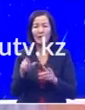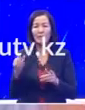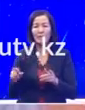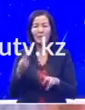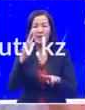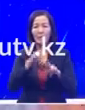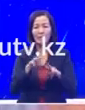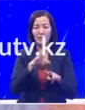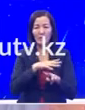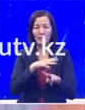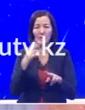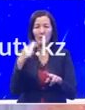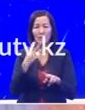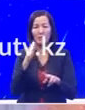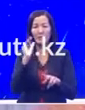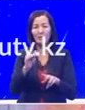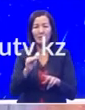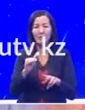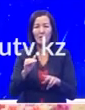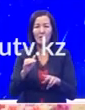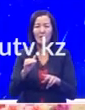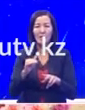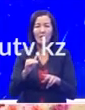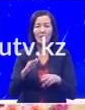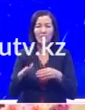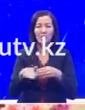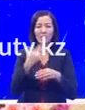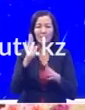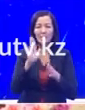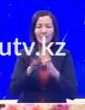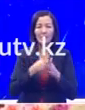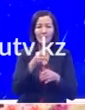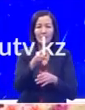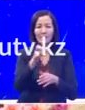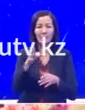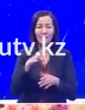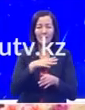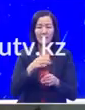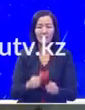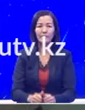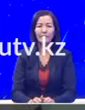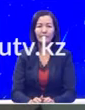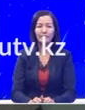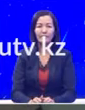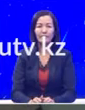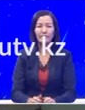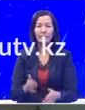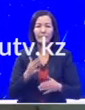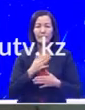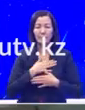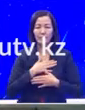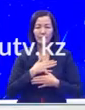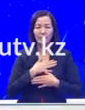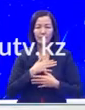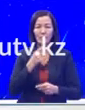абақтыға қамалса, оның 25 мыңы жазықсыз атылған. Олардың ерлігін ел ұмытпайды, дейді ұрпақтары. Біз өтеулі қажының